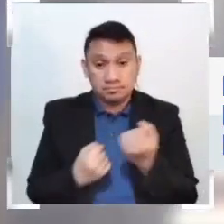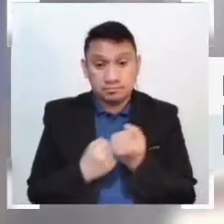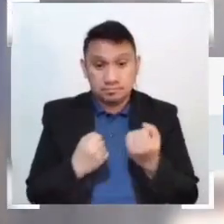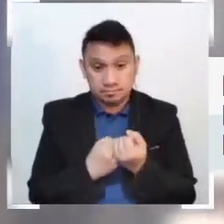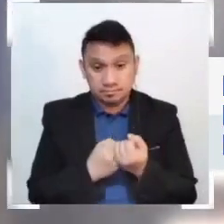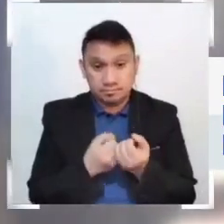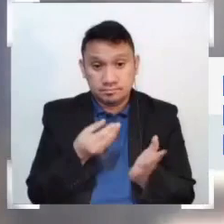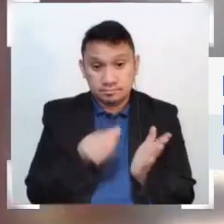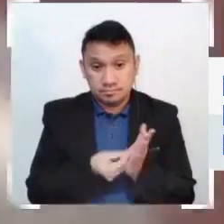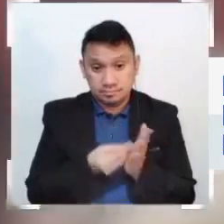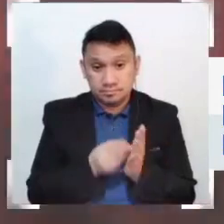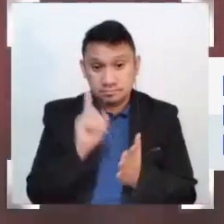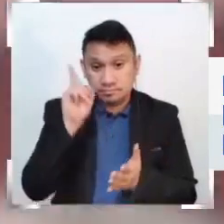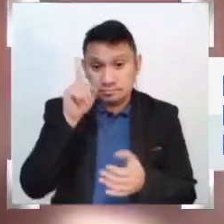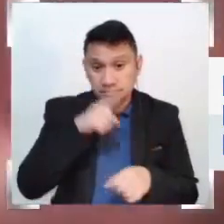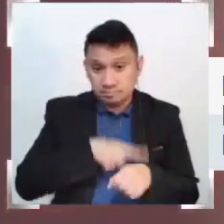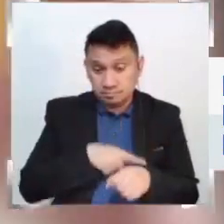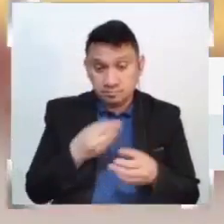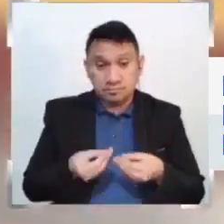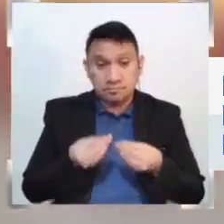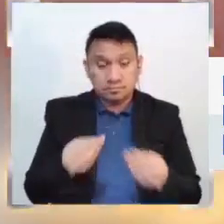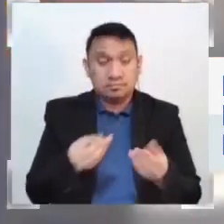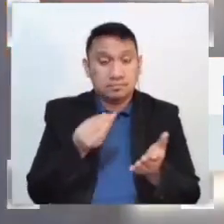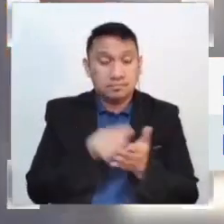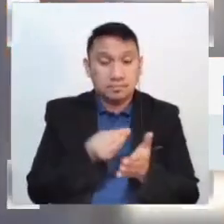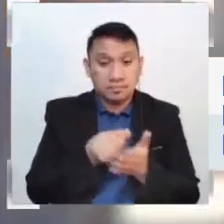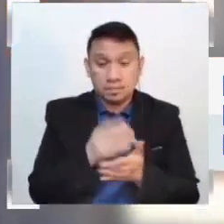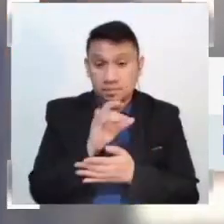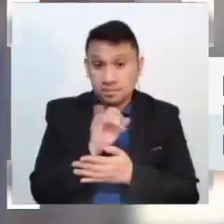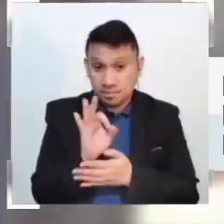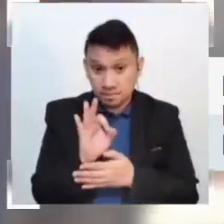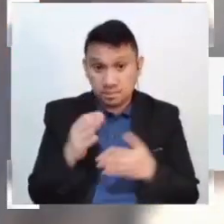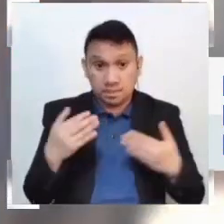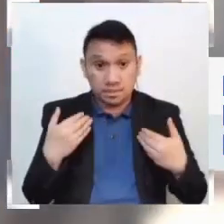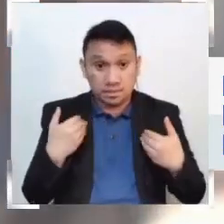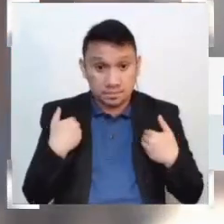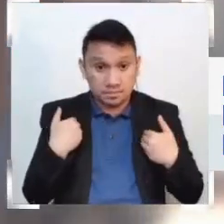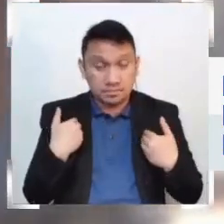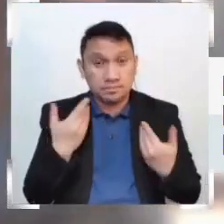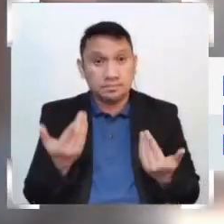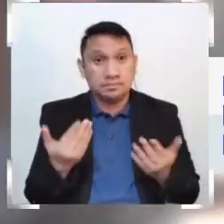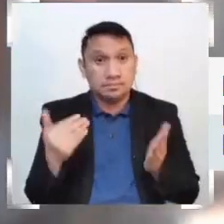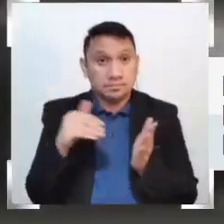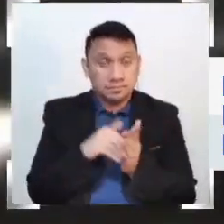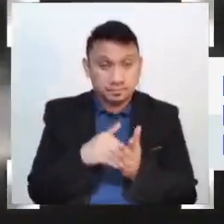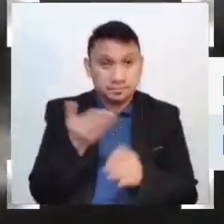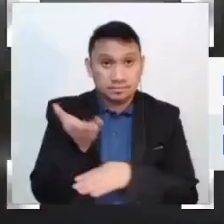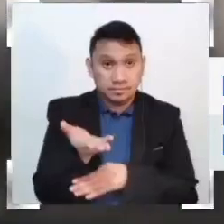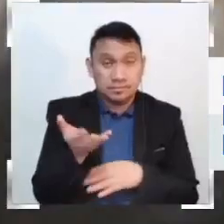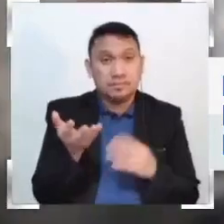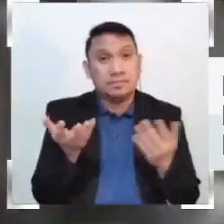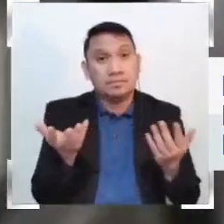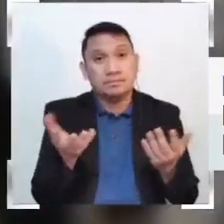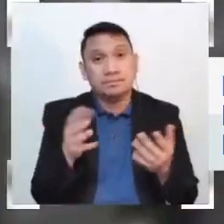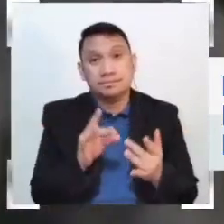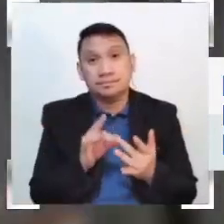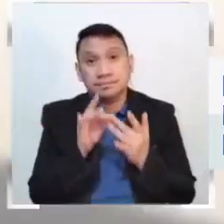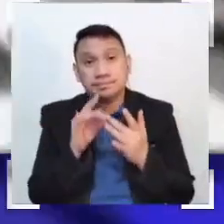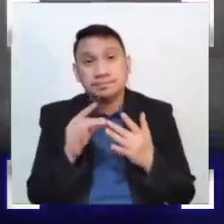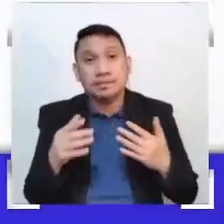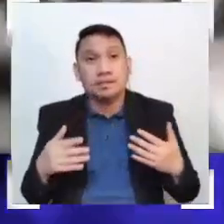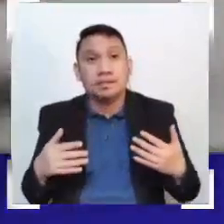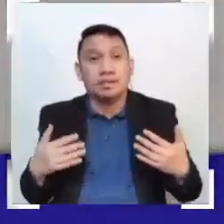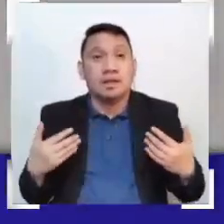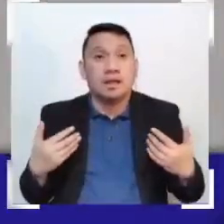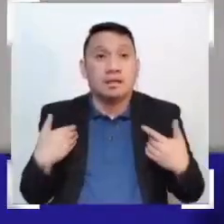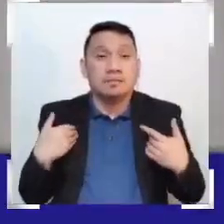beses lang sila bibigyan ng cash aid at kung matsetsempuhan daw ulit na namamalimos, lalo na ang mga may bit-bit pang mga bata.